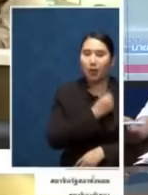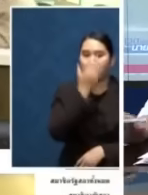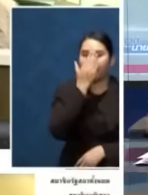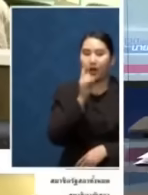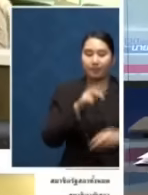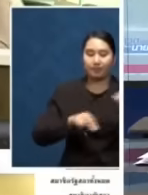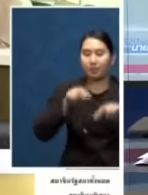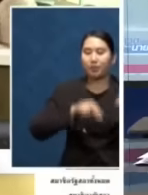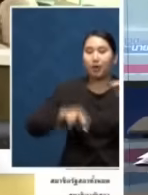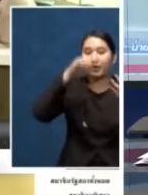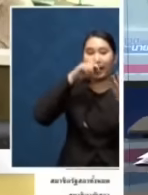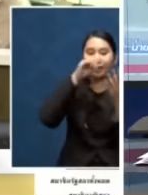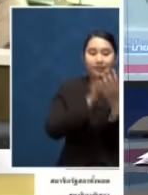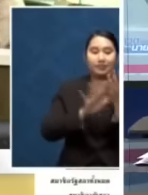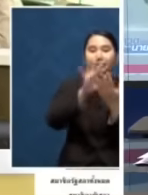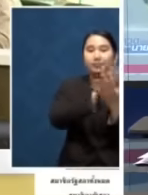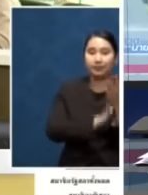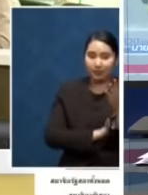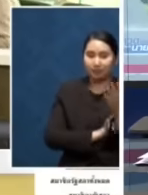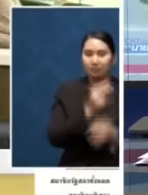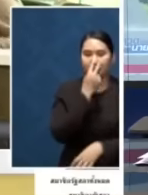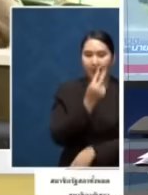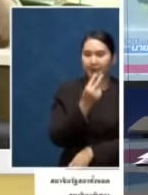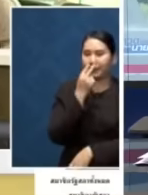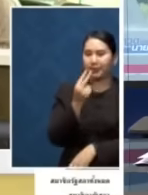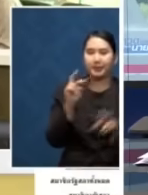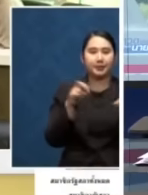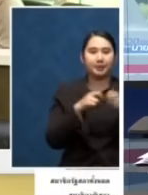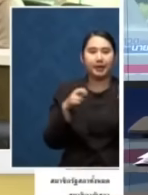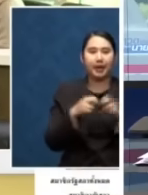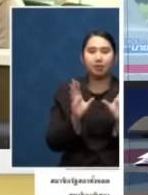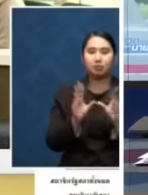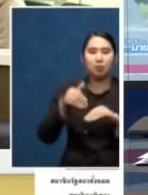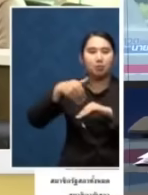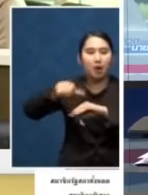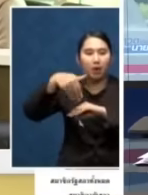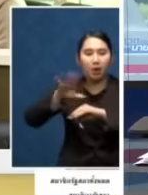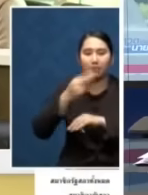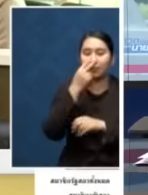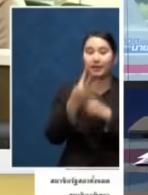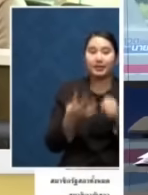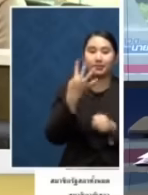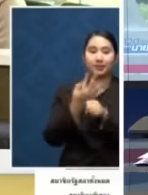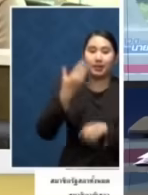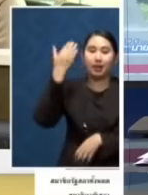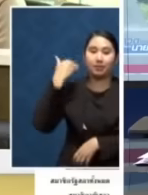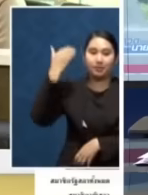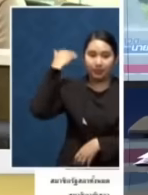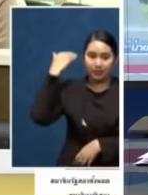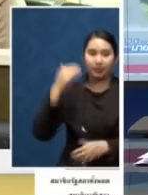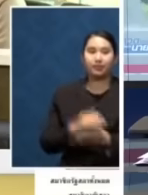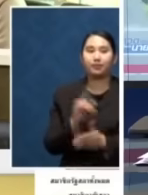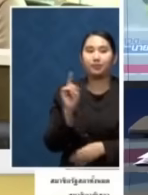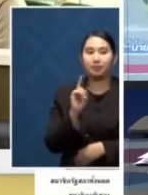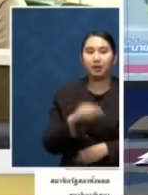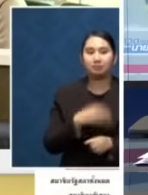องบ้านเมือง นี่คือต้องบอกว่าในช่วงแรกนะครับจริงๆเปิดด้วยคุณชาดาก็บอกว่าดูเด็ดเผ็ดมันแล้วแต่ว่าพอยิ่งมาอย่างที่บอกฮะ